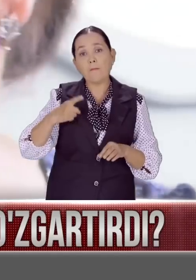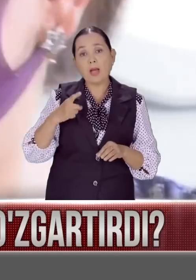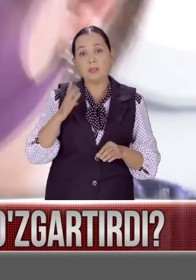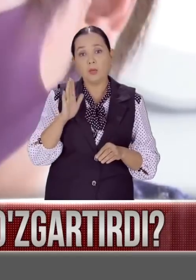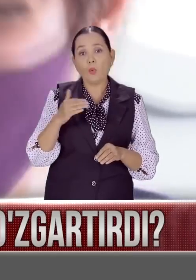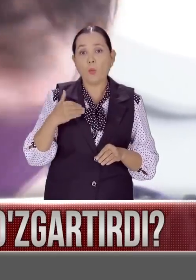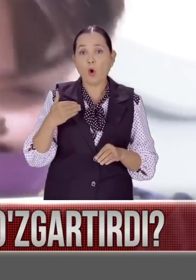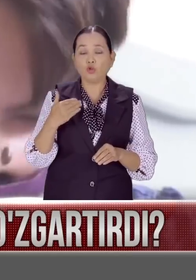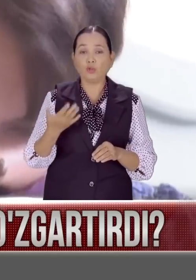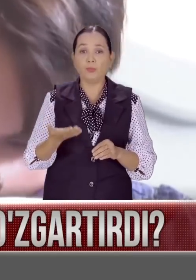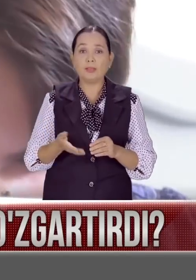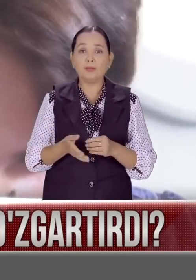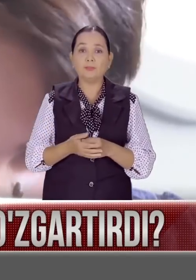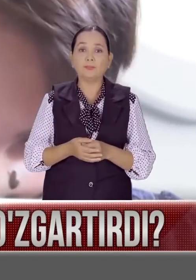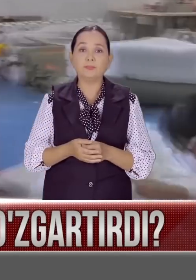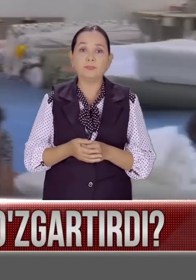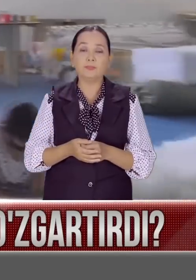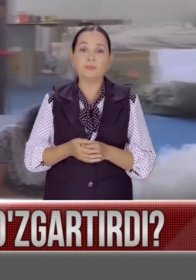bo'lmoqchiman.